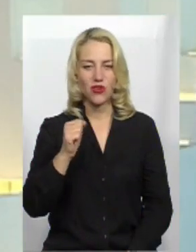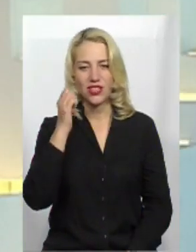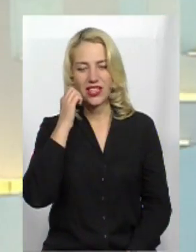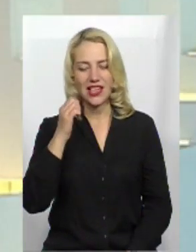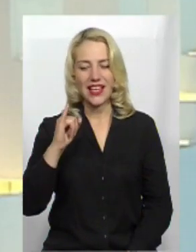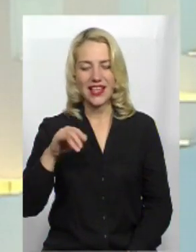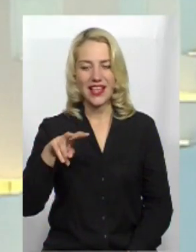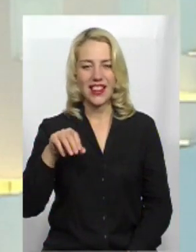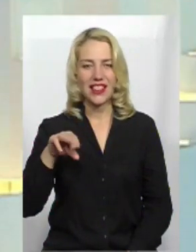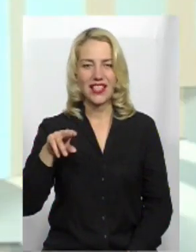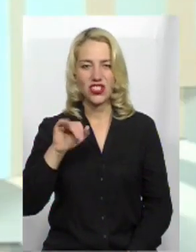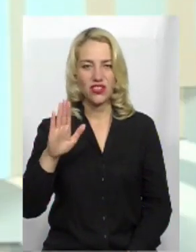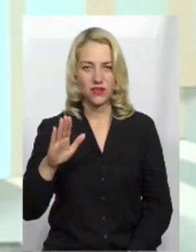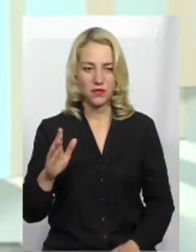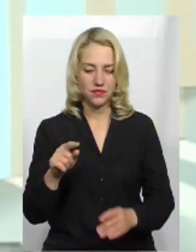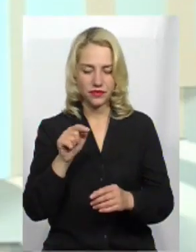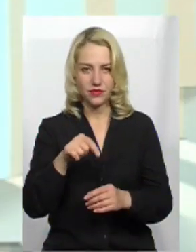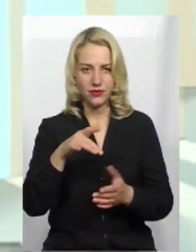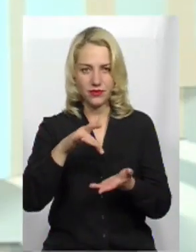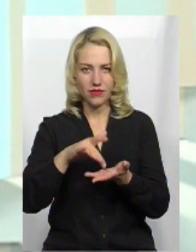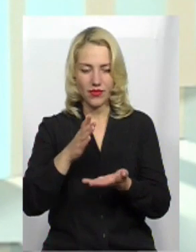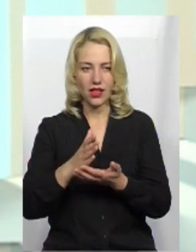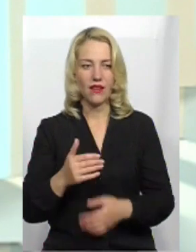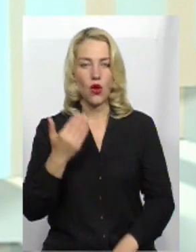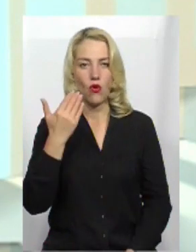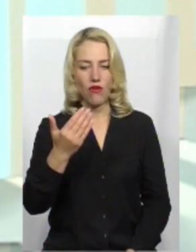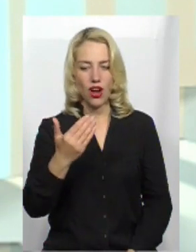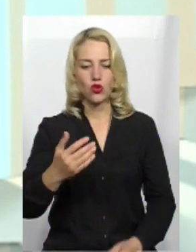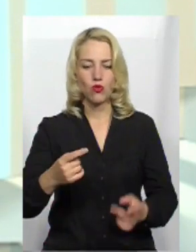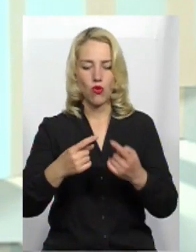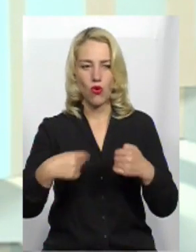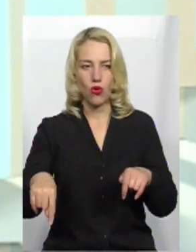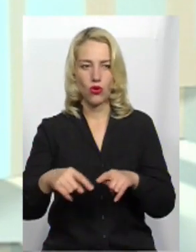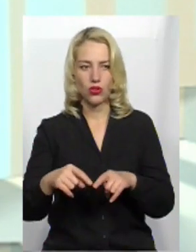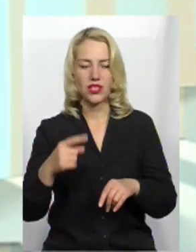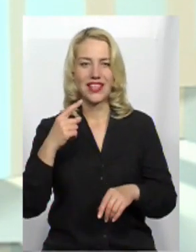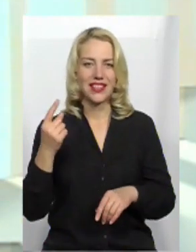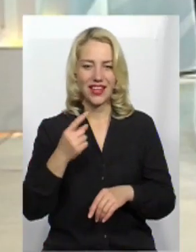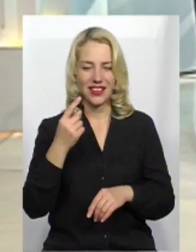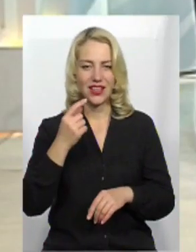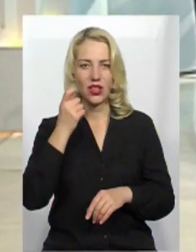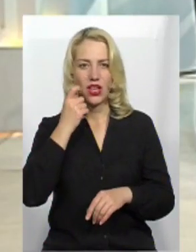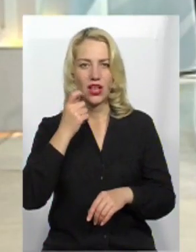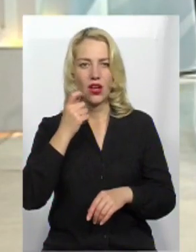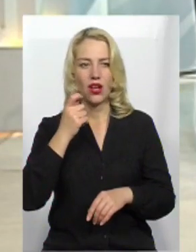Є таке. У вашому окрузі єдиний в Україні пам'ятник українській гривні. Знаєте де?